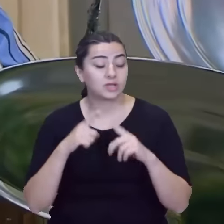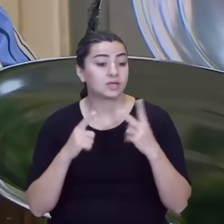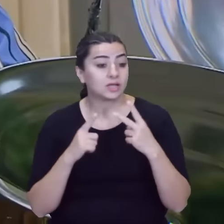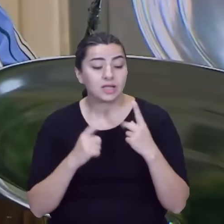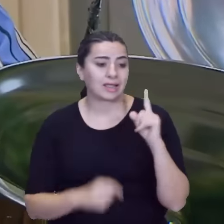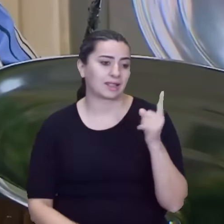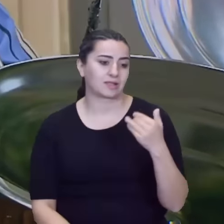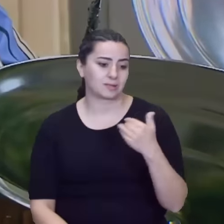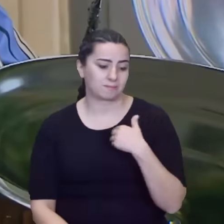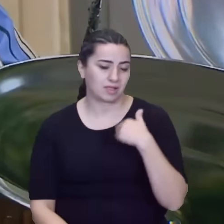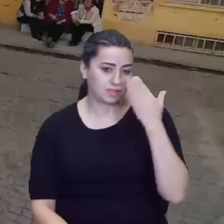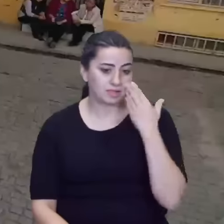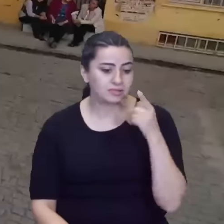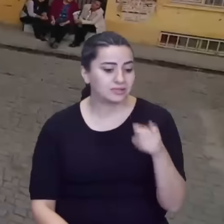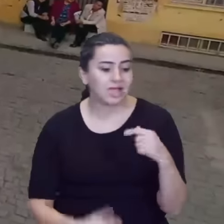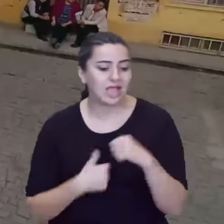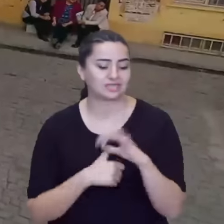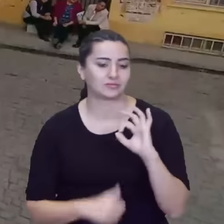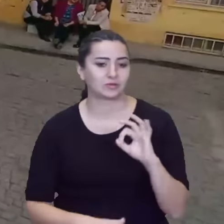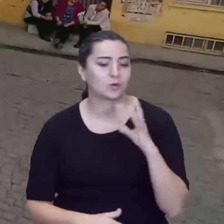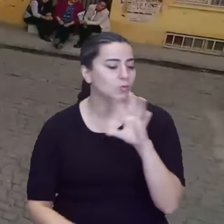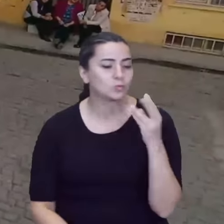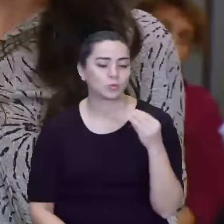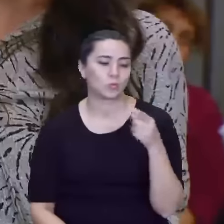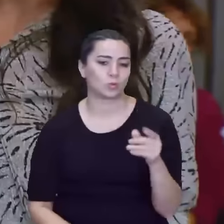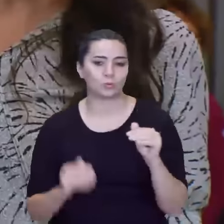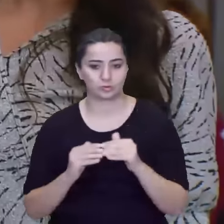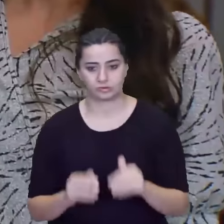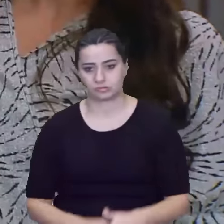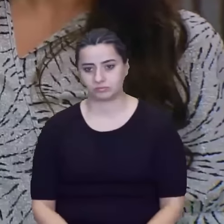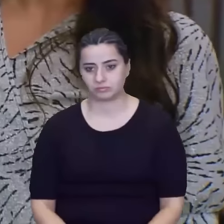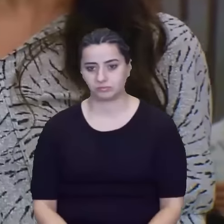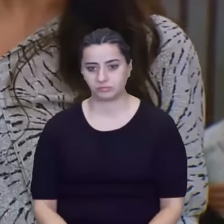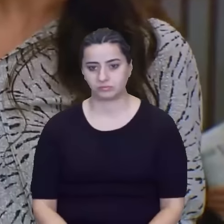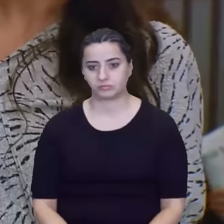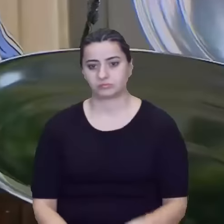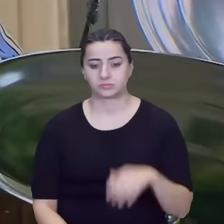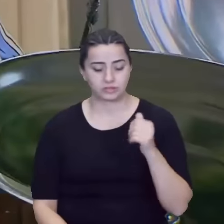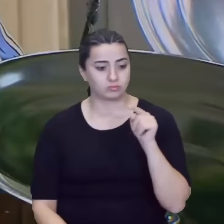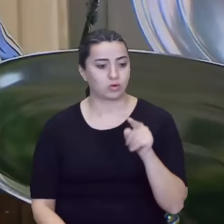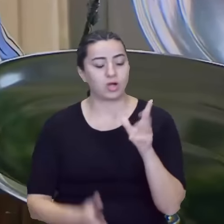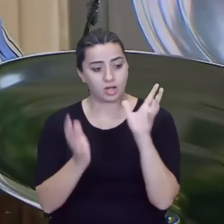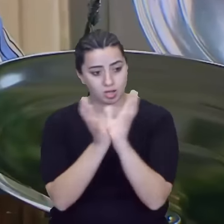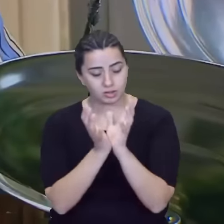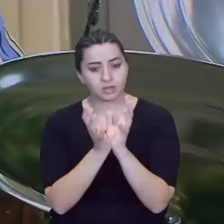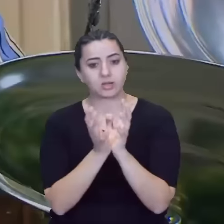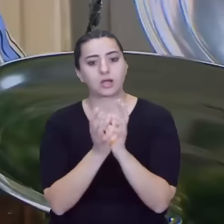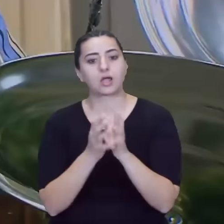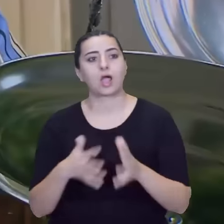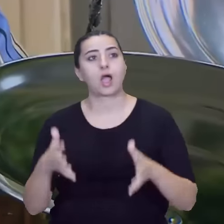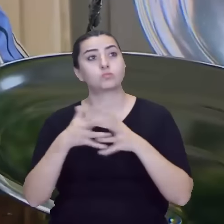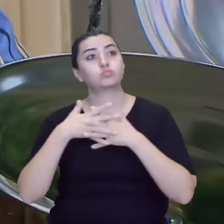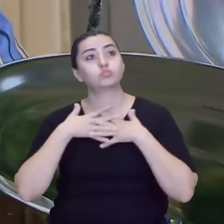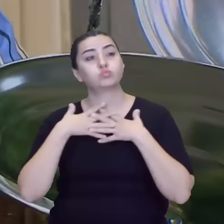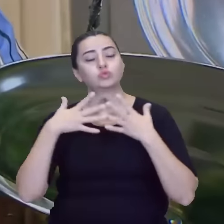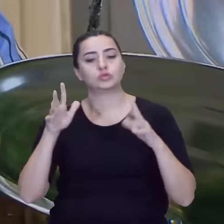2'yi ilk defa o izleyecek. Her şeyin en güzeline layık o kadın. Gerekirse ben bu anteni apartman kadar